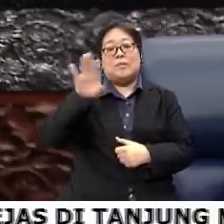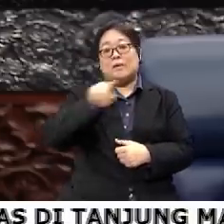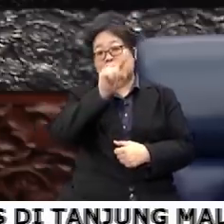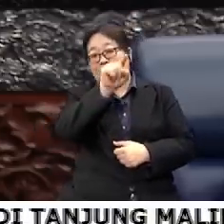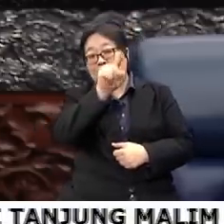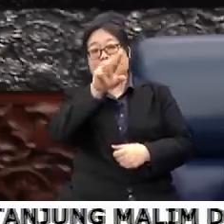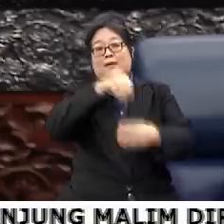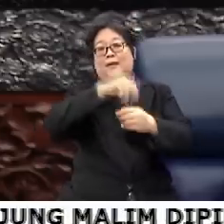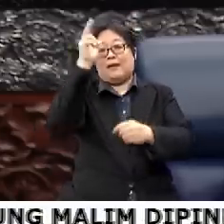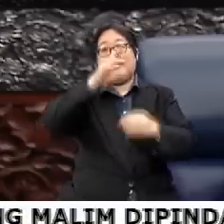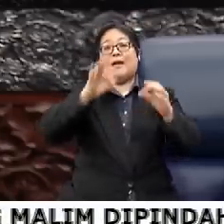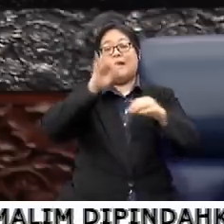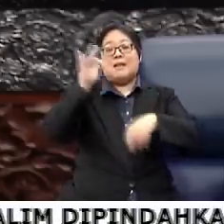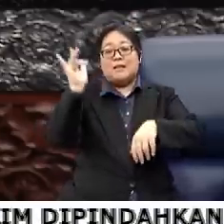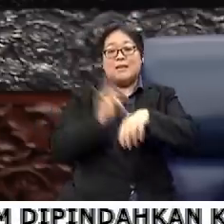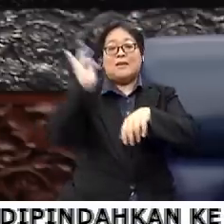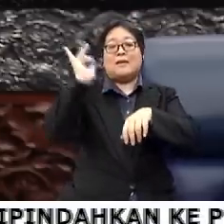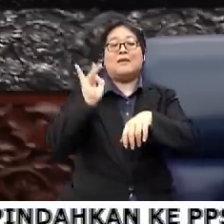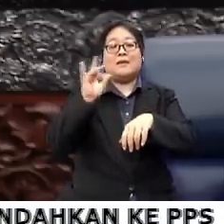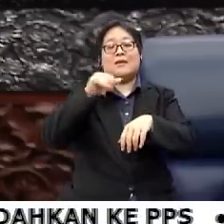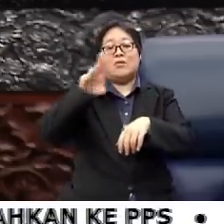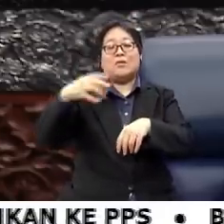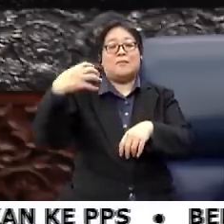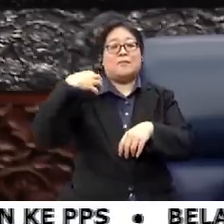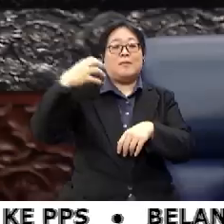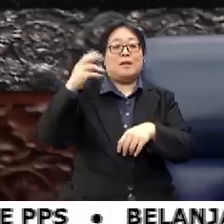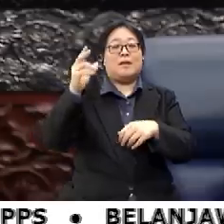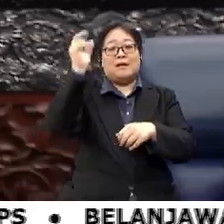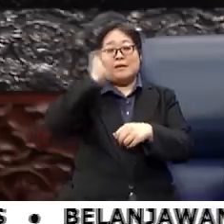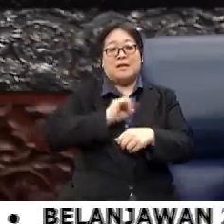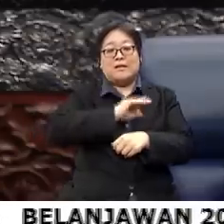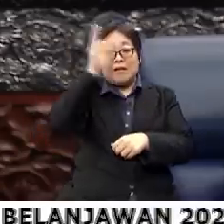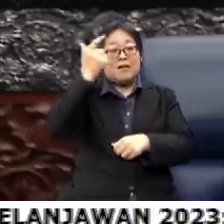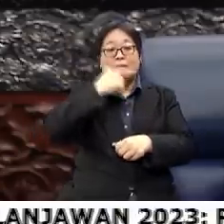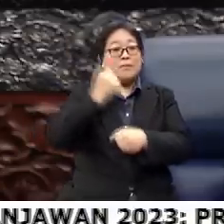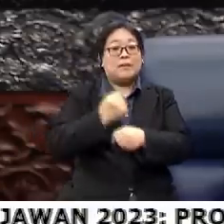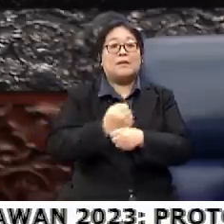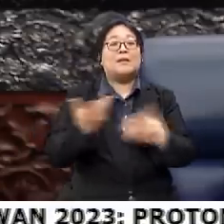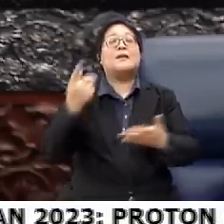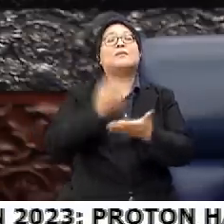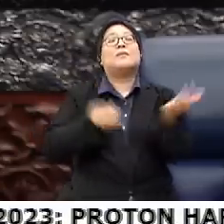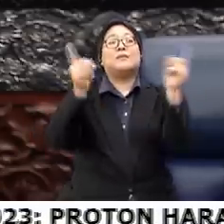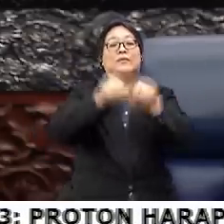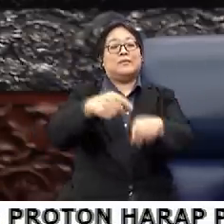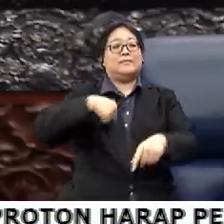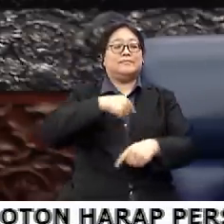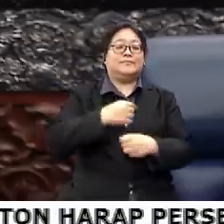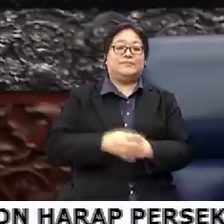dalam kerajaan, kalau menyentuh perasaan penjawat awam, kalau mereka tak nak bekerja, apa jadinya kita?